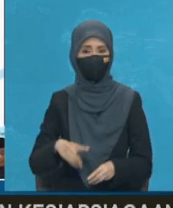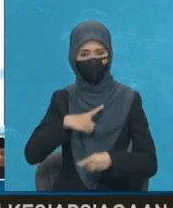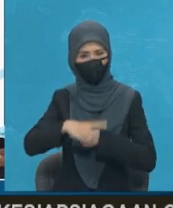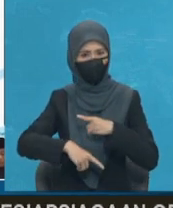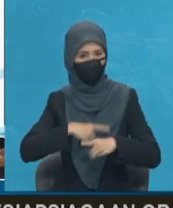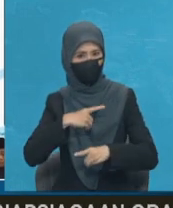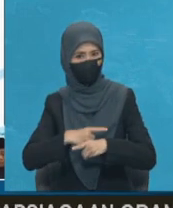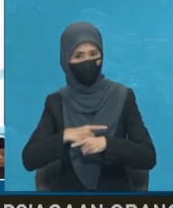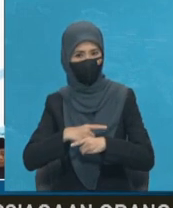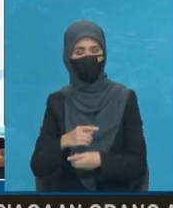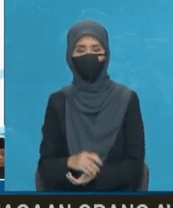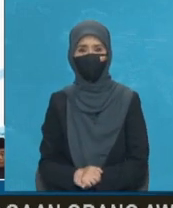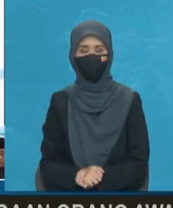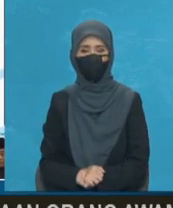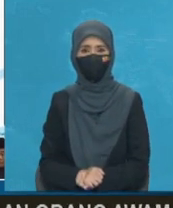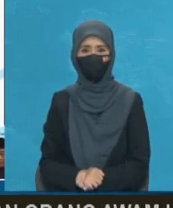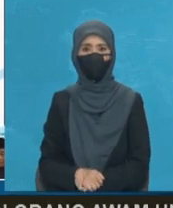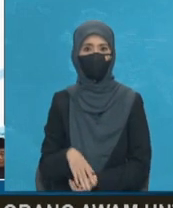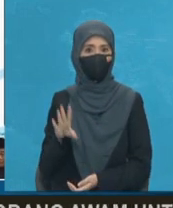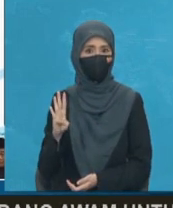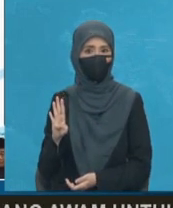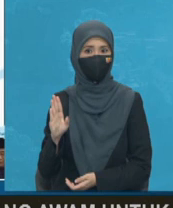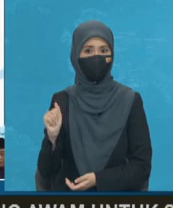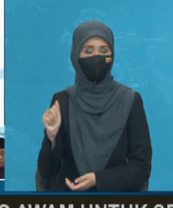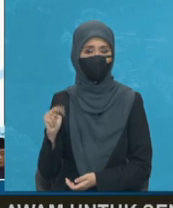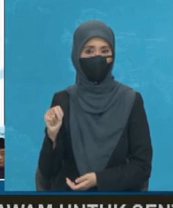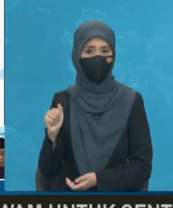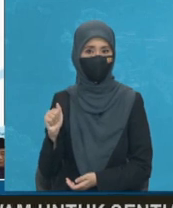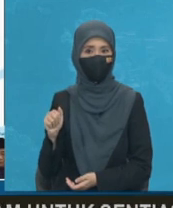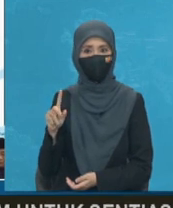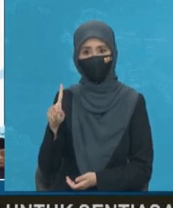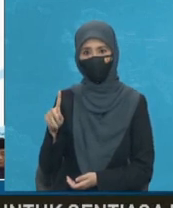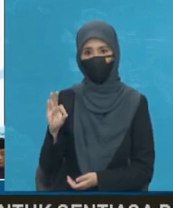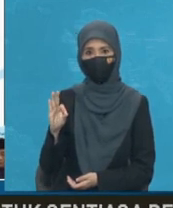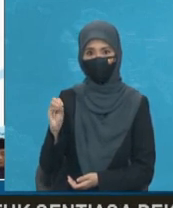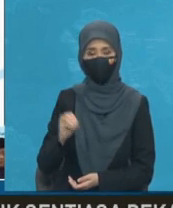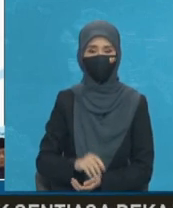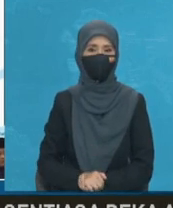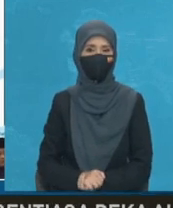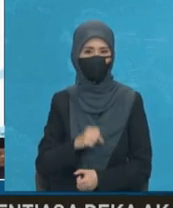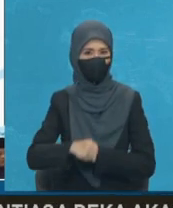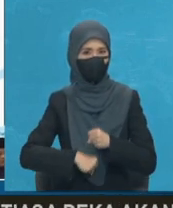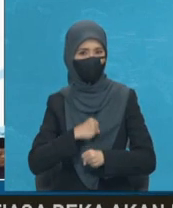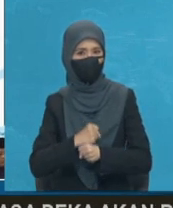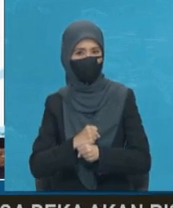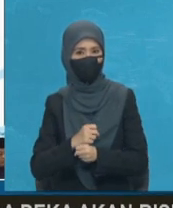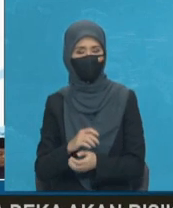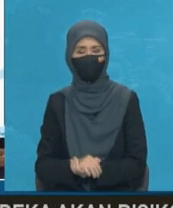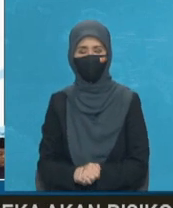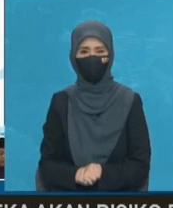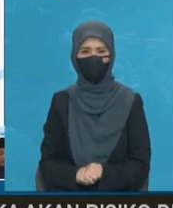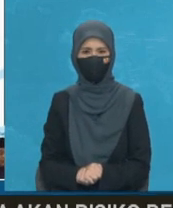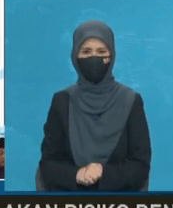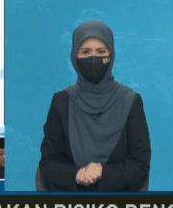naungan pertubuhan bangsa-bangsa bersatu pada tahun 1950 di samping itu ia bagi menghargai sumbangan-sumbangan